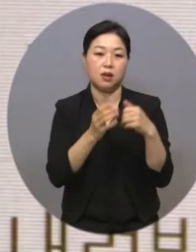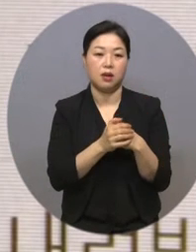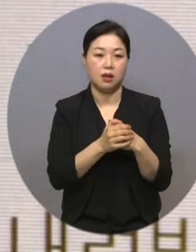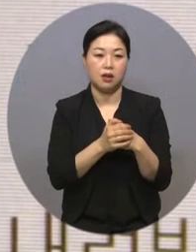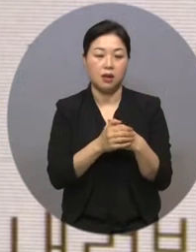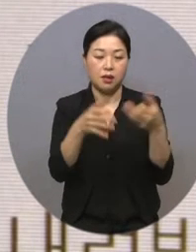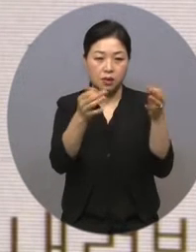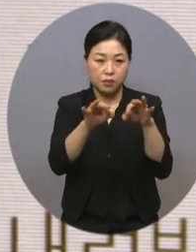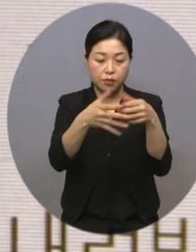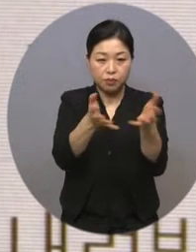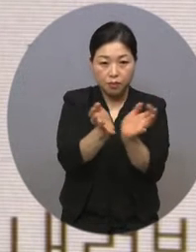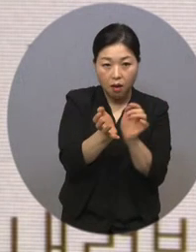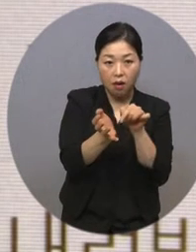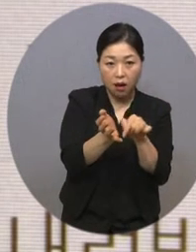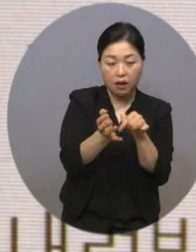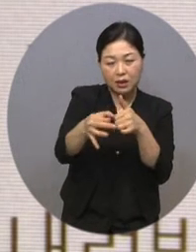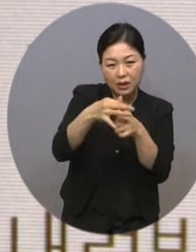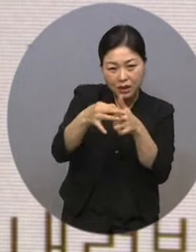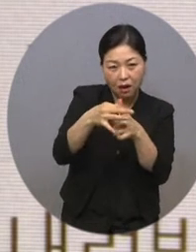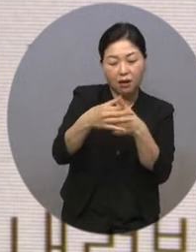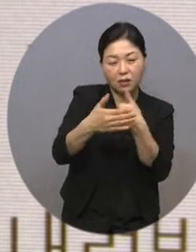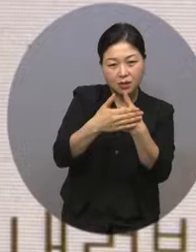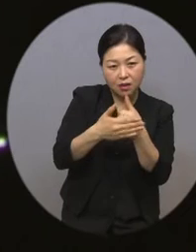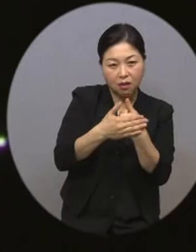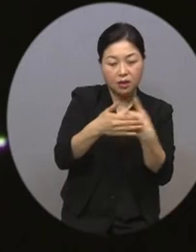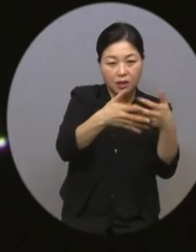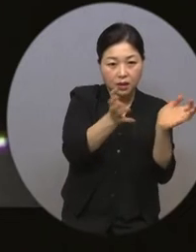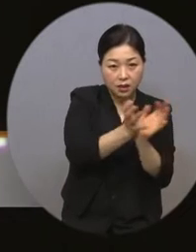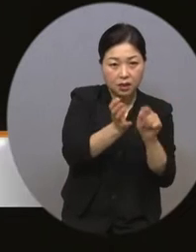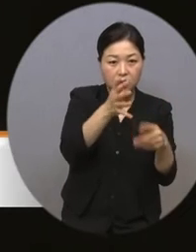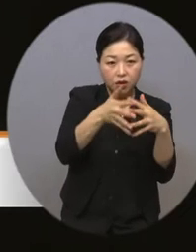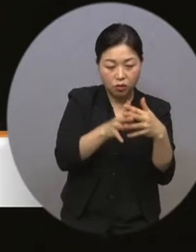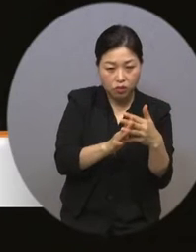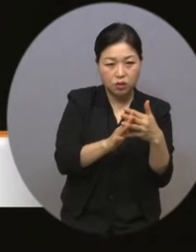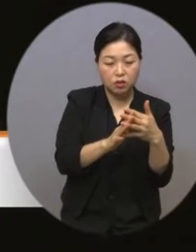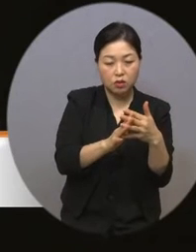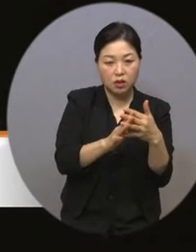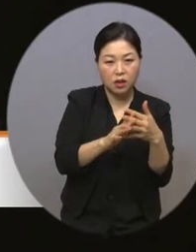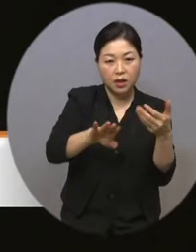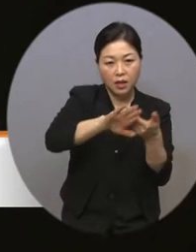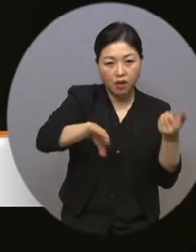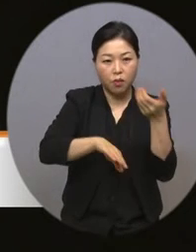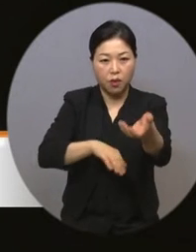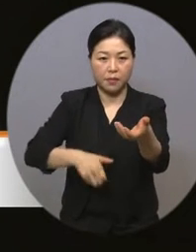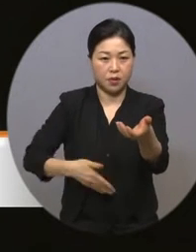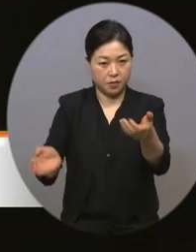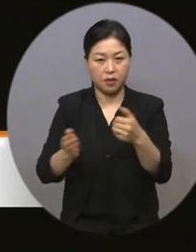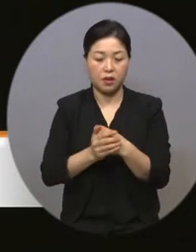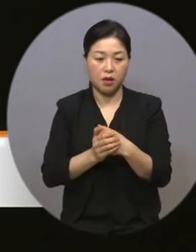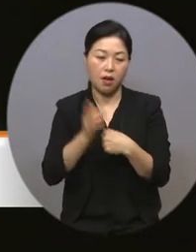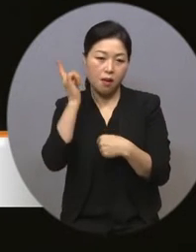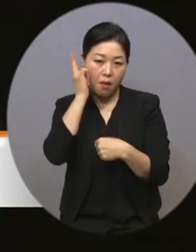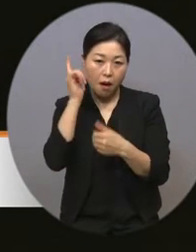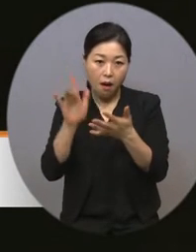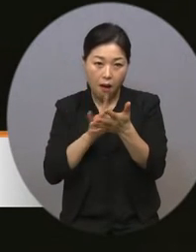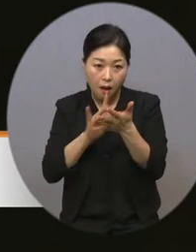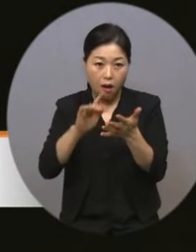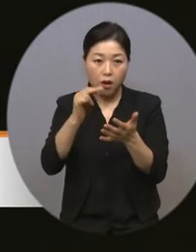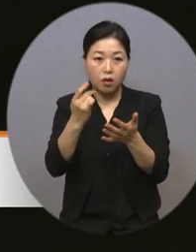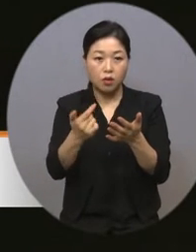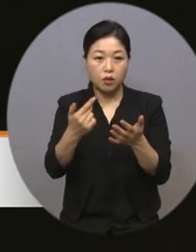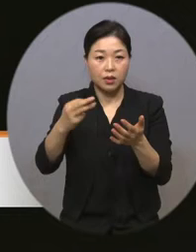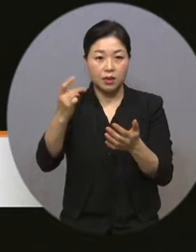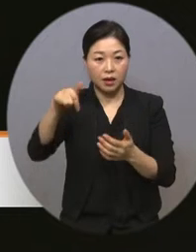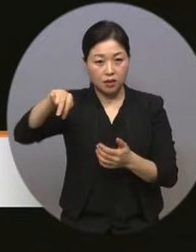영수증 발급 뿐 을 별도 제출 할 필요가 없습니다 모바일 홈텍스 애플리케이션인 손 팩스 에서도 편리한